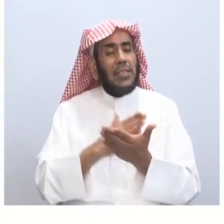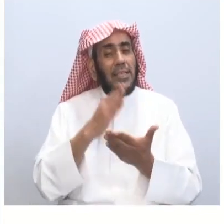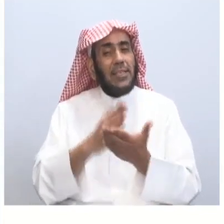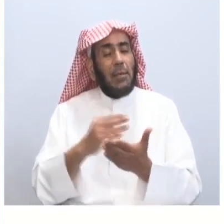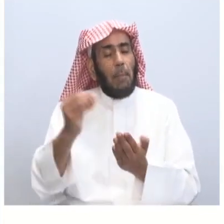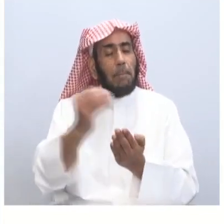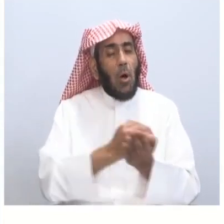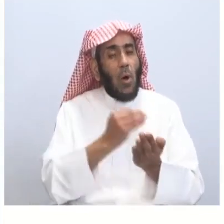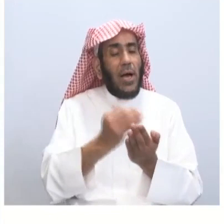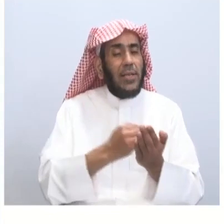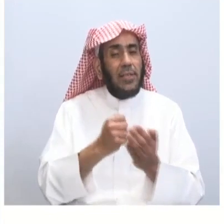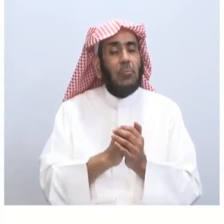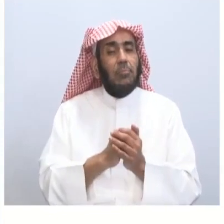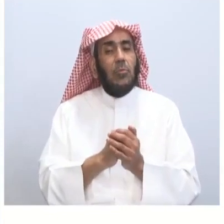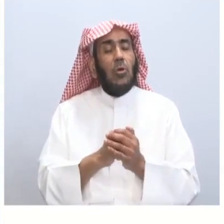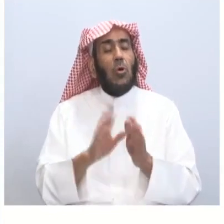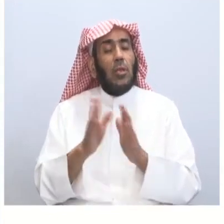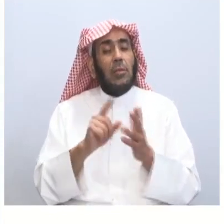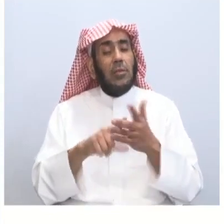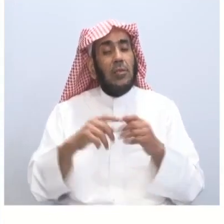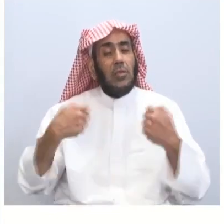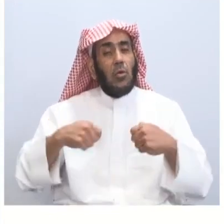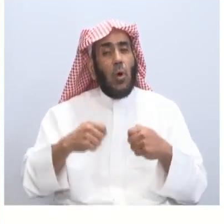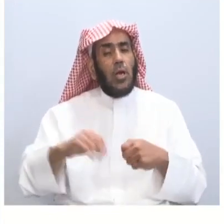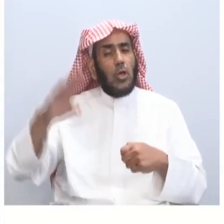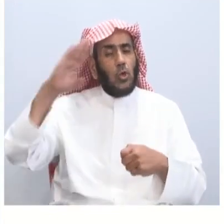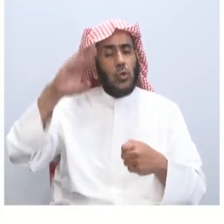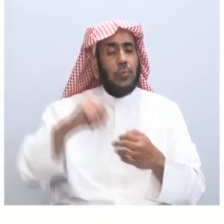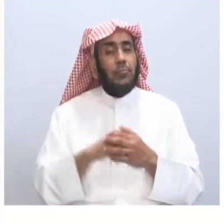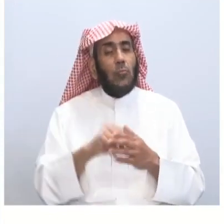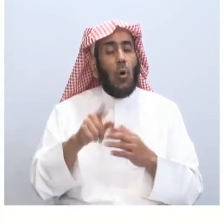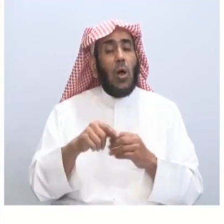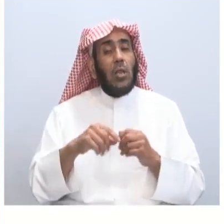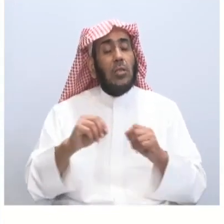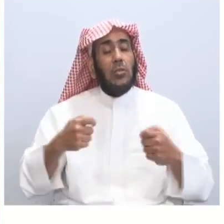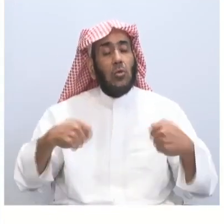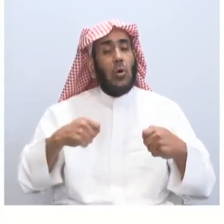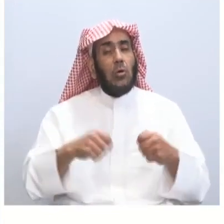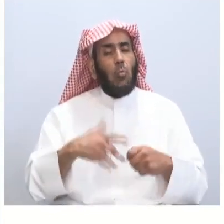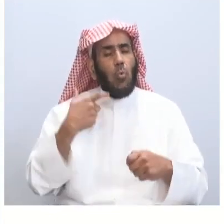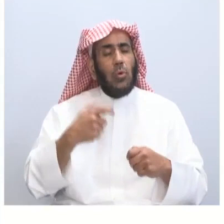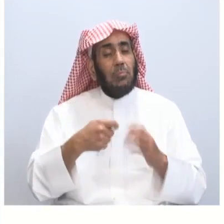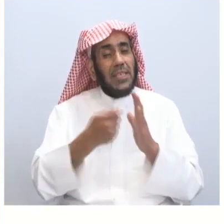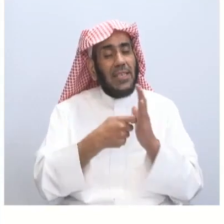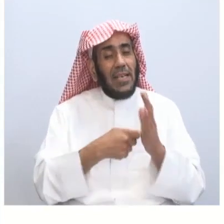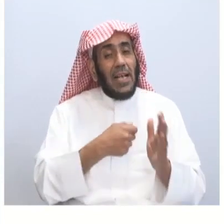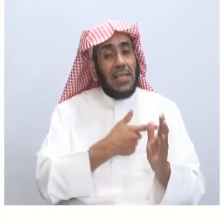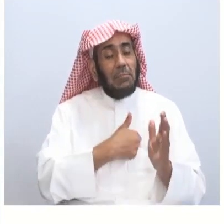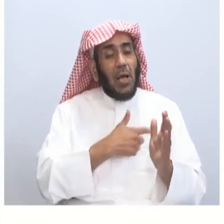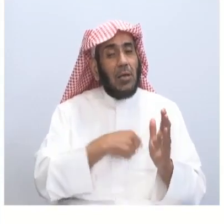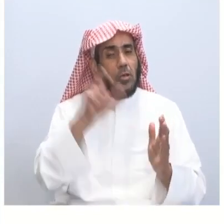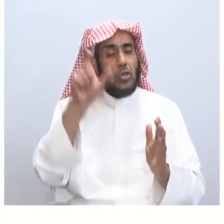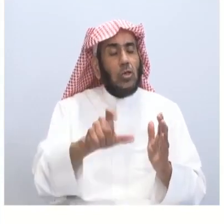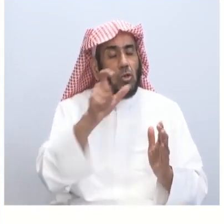موارد الدوله وتحدثنا عن ديوان الجند وهو ديوان يعنى بتسجيل